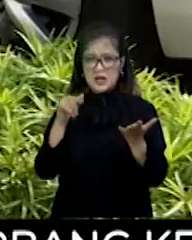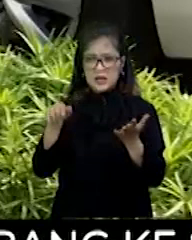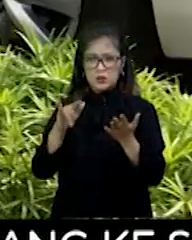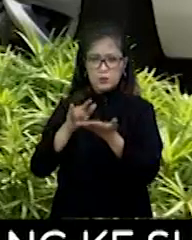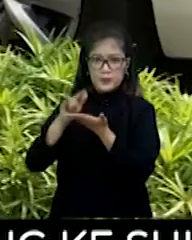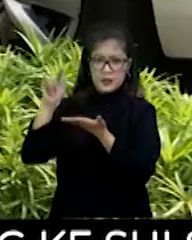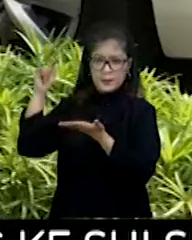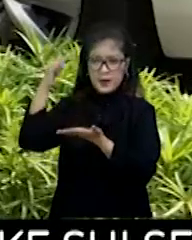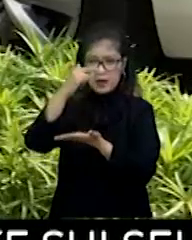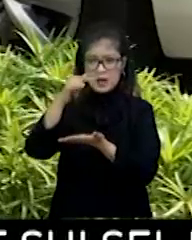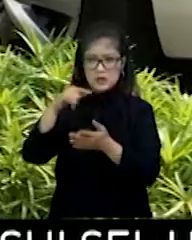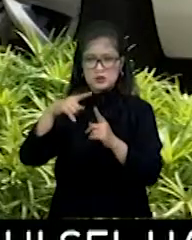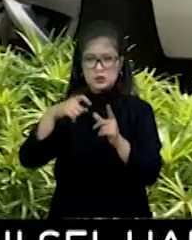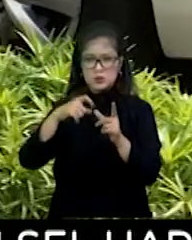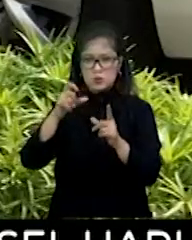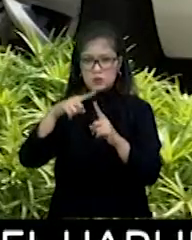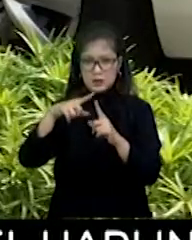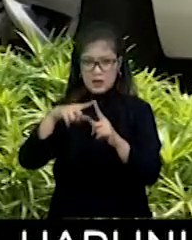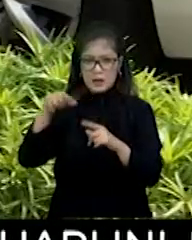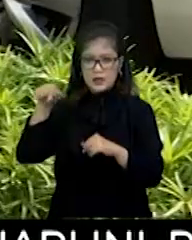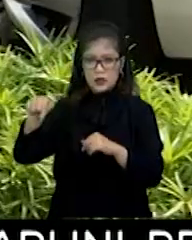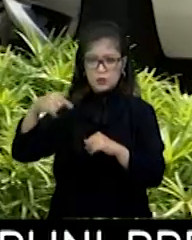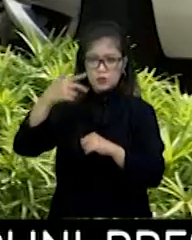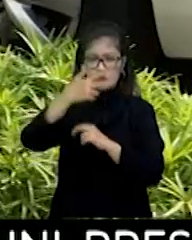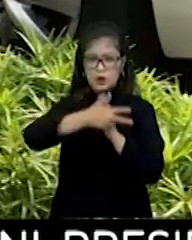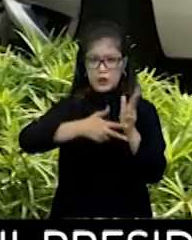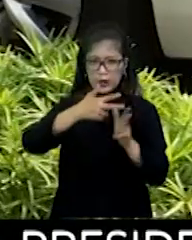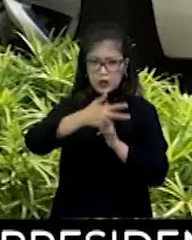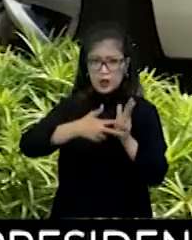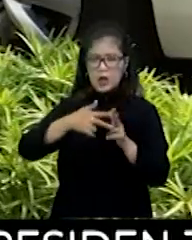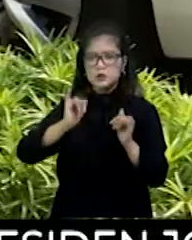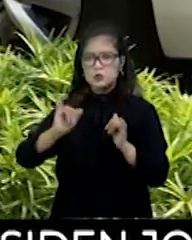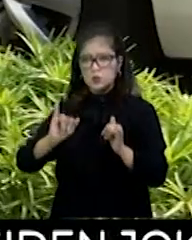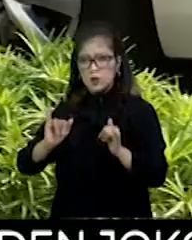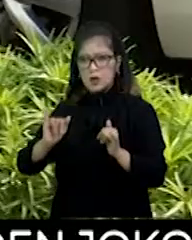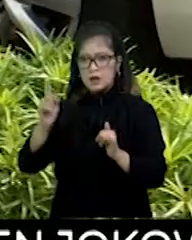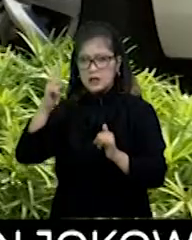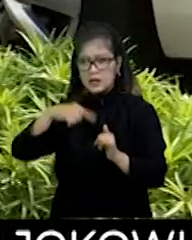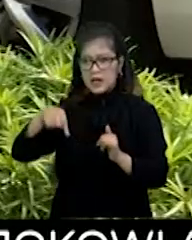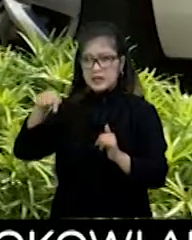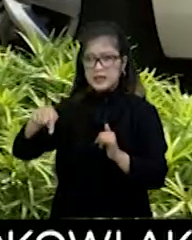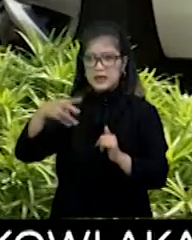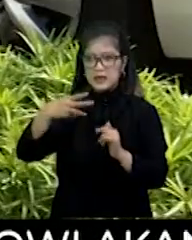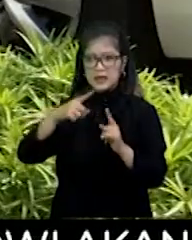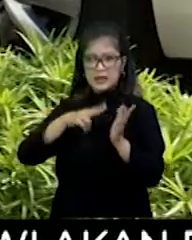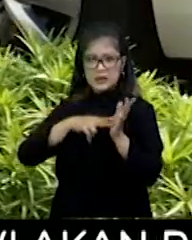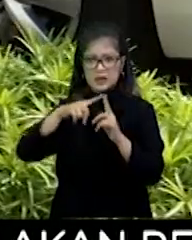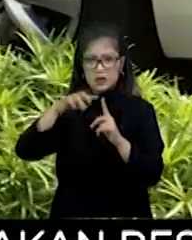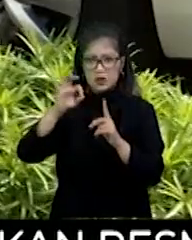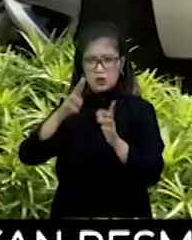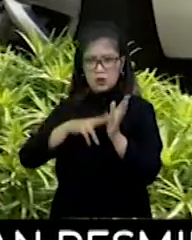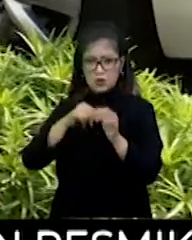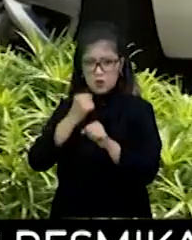darat terbanyak melalui Ntkong, Kabupaten Sanggau, Kalimantan Barat. Sementara untuk jalur laut terbanyak melalui Batam, Kepulauan